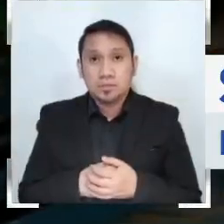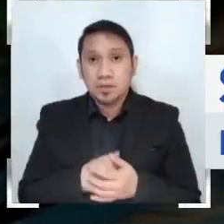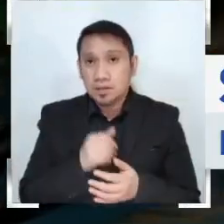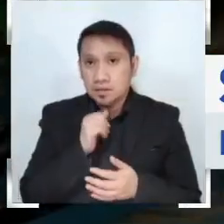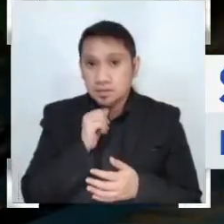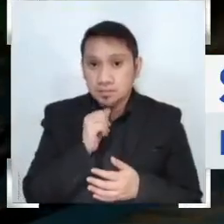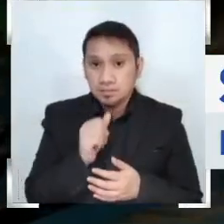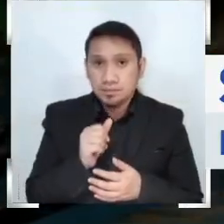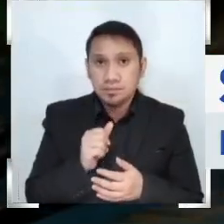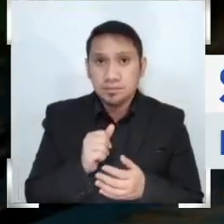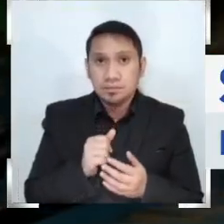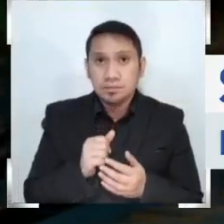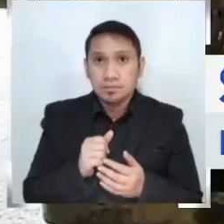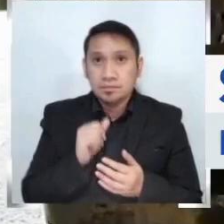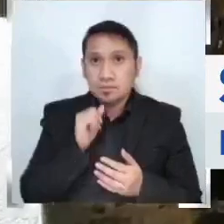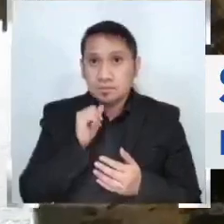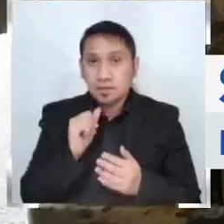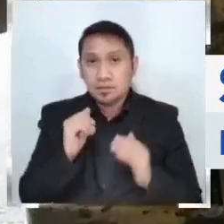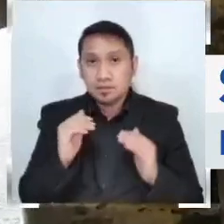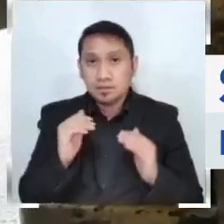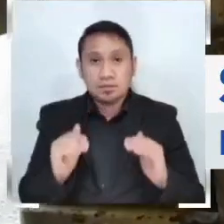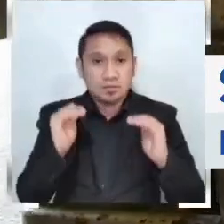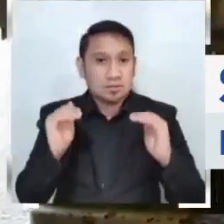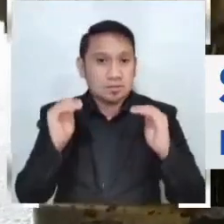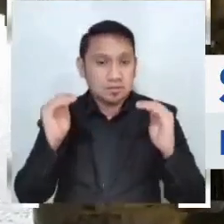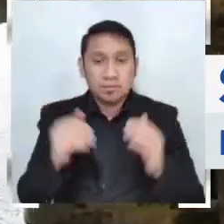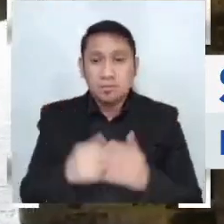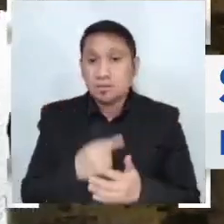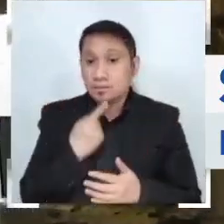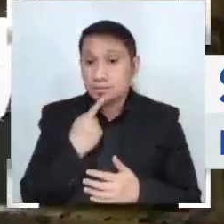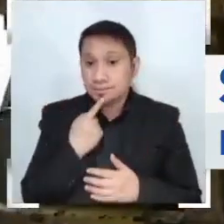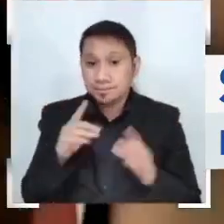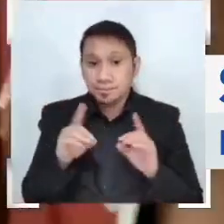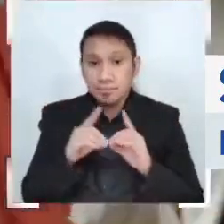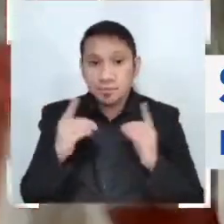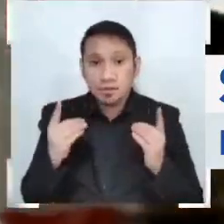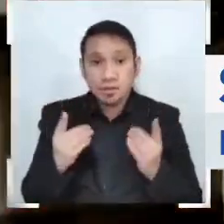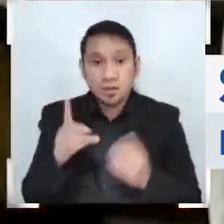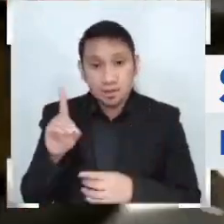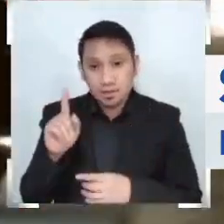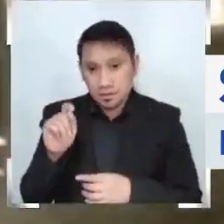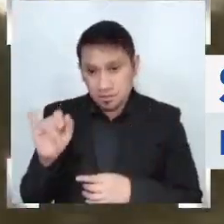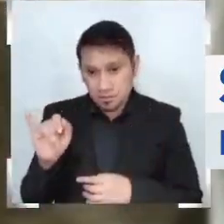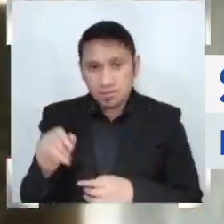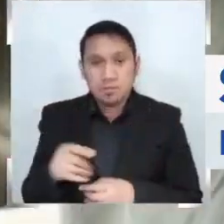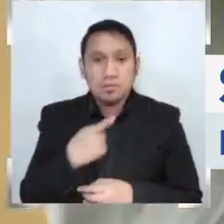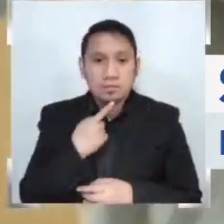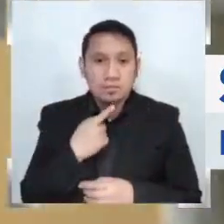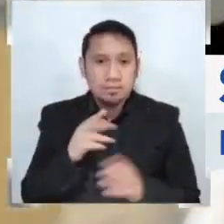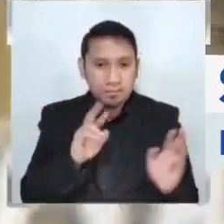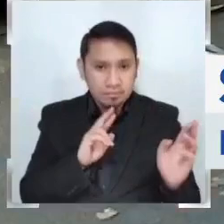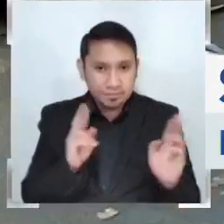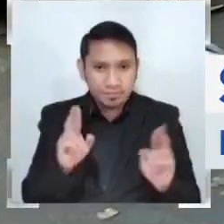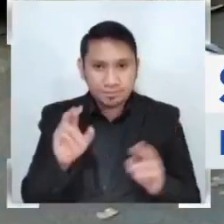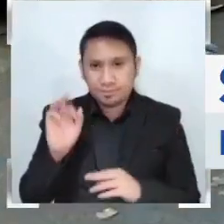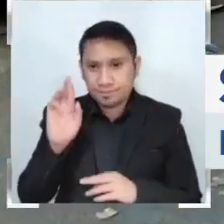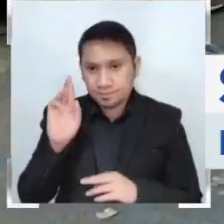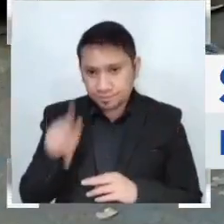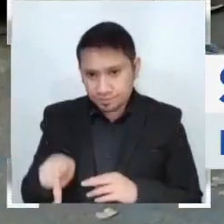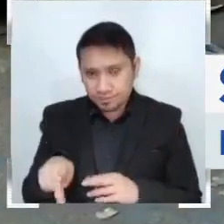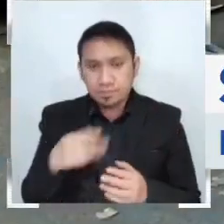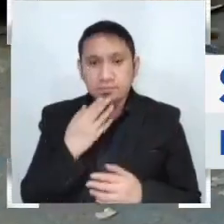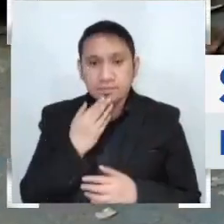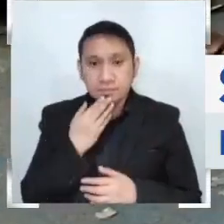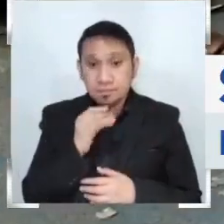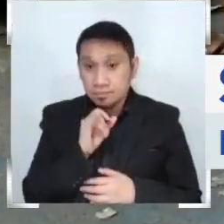know, parang pataas na pataas eh. Sabi ng Department of Trade and Industry, handa silang ipatupad ang SRP ng asukal kung humingi